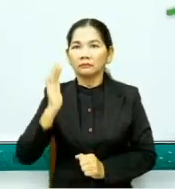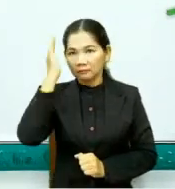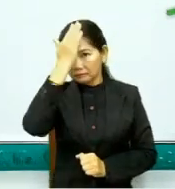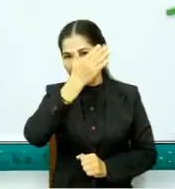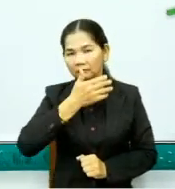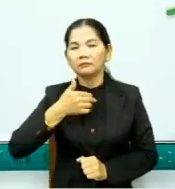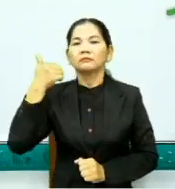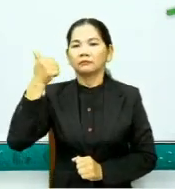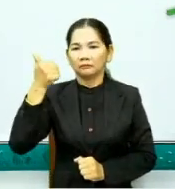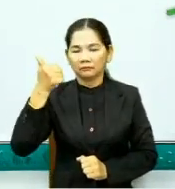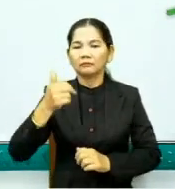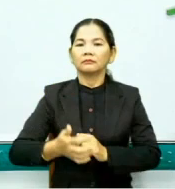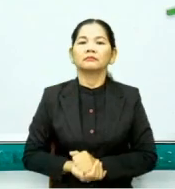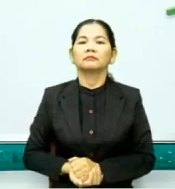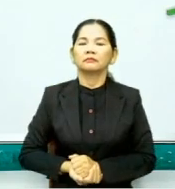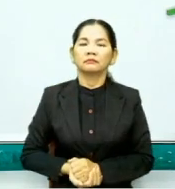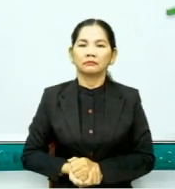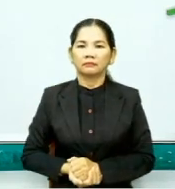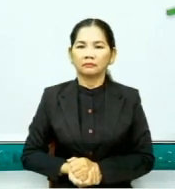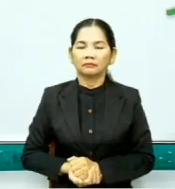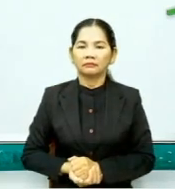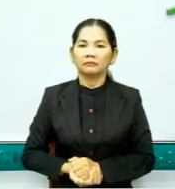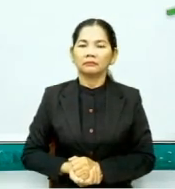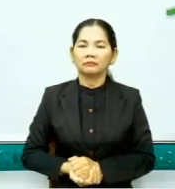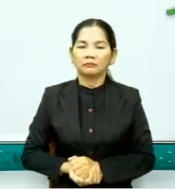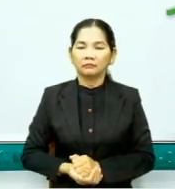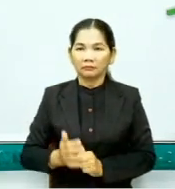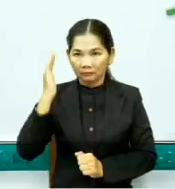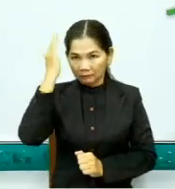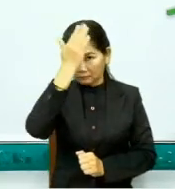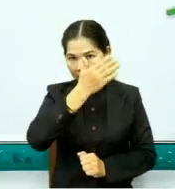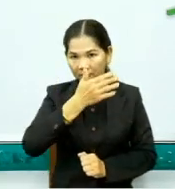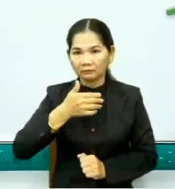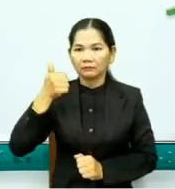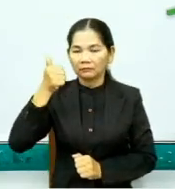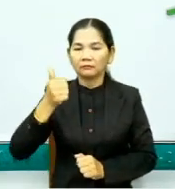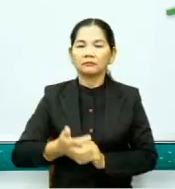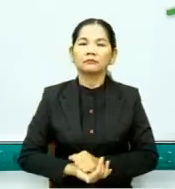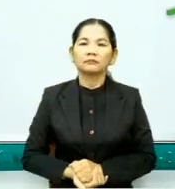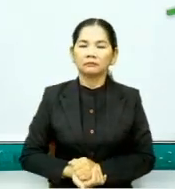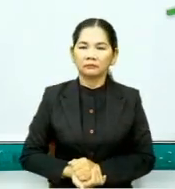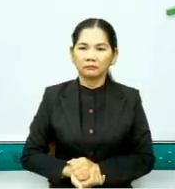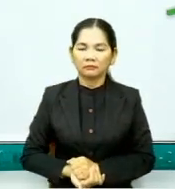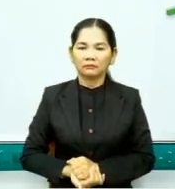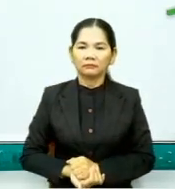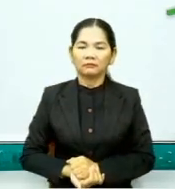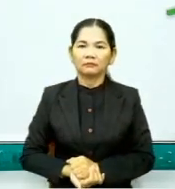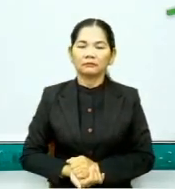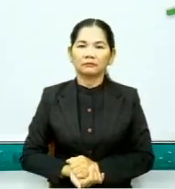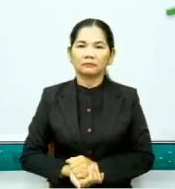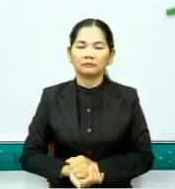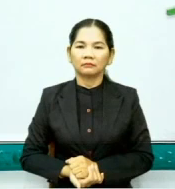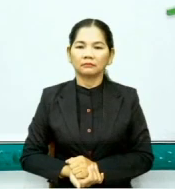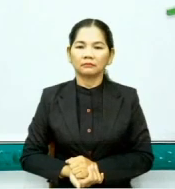ai miên sầm rõ